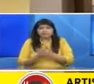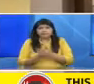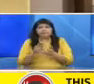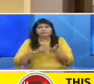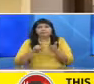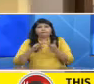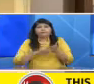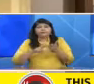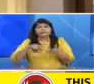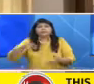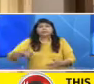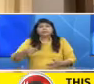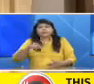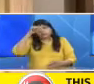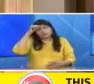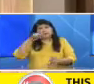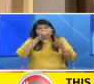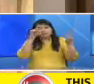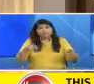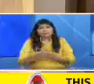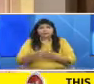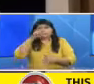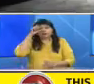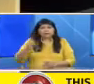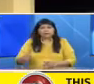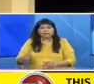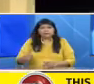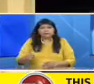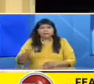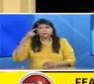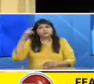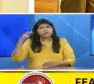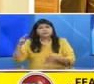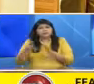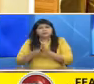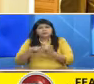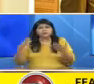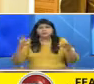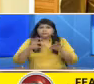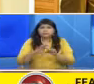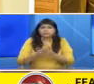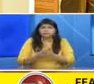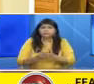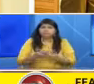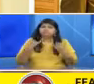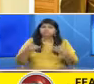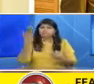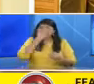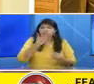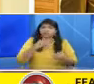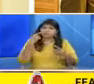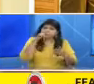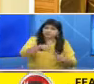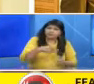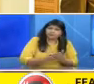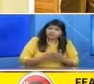के इंडिया पेविलियन में गांधी जी की यादों से जुड़ी बहुत ही इंटरेस्टिंग प्रदर्शनी लगाई गई।